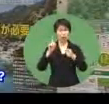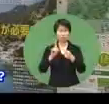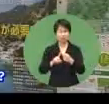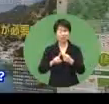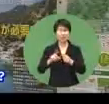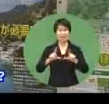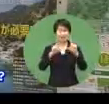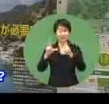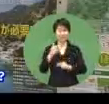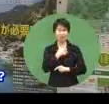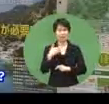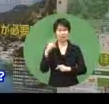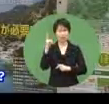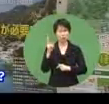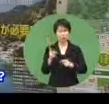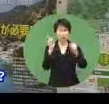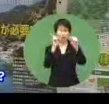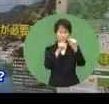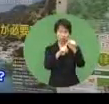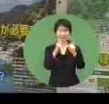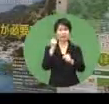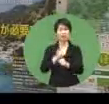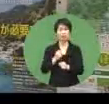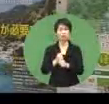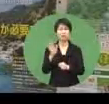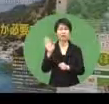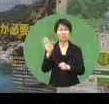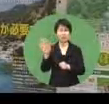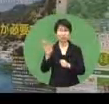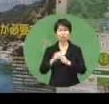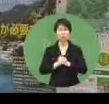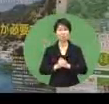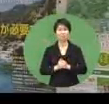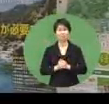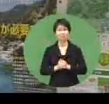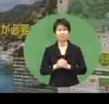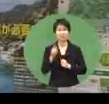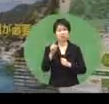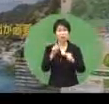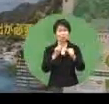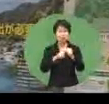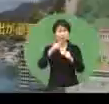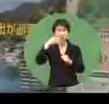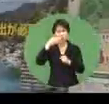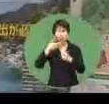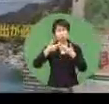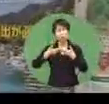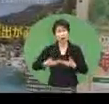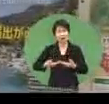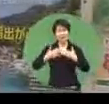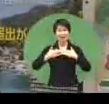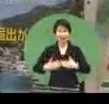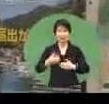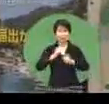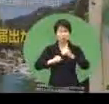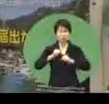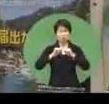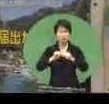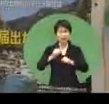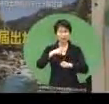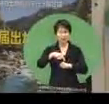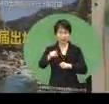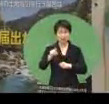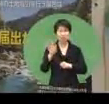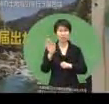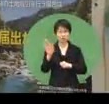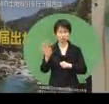を送れるようにという目的で作っております。それで、そのために食の安全安心の取り組みを行っていくんです